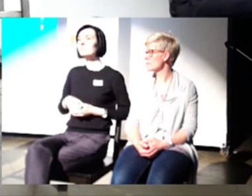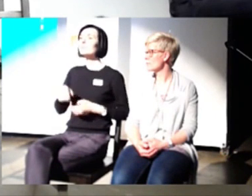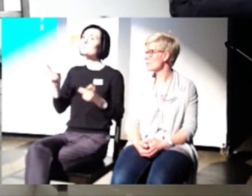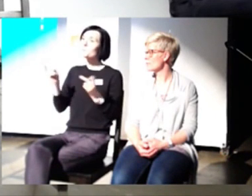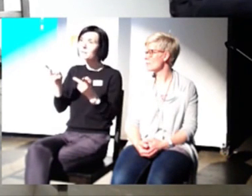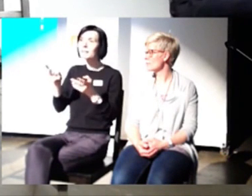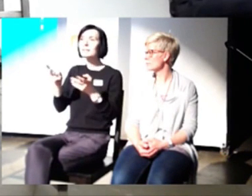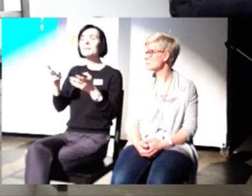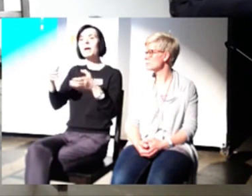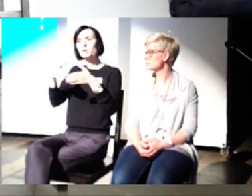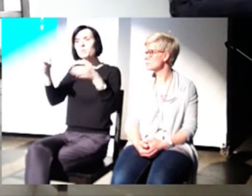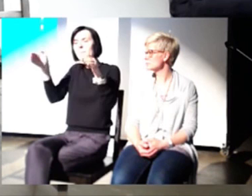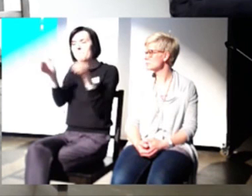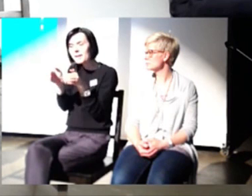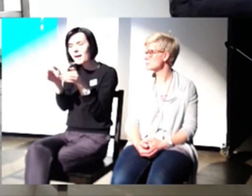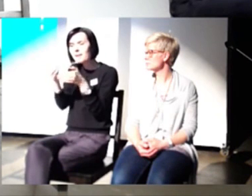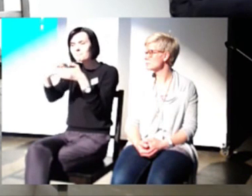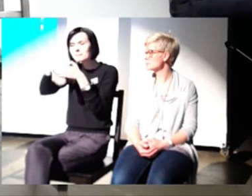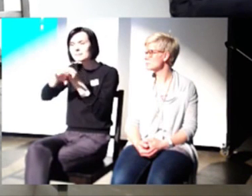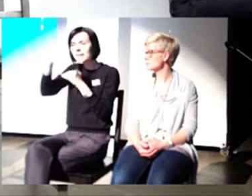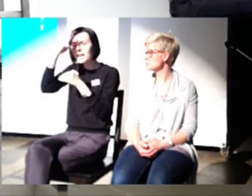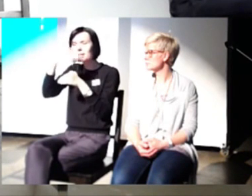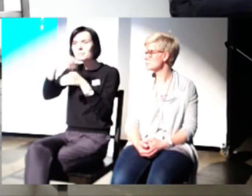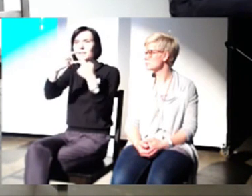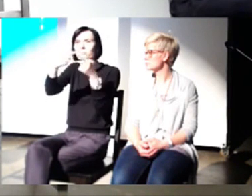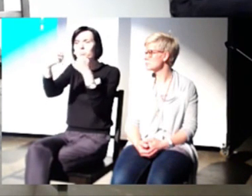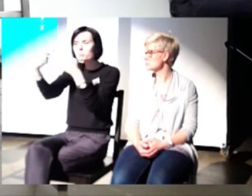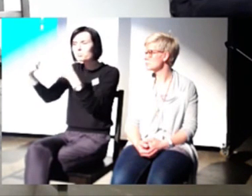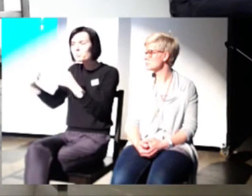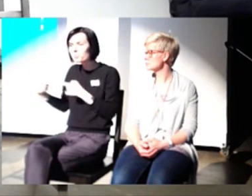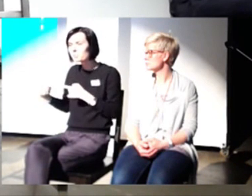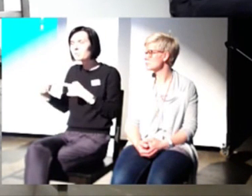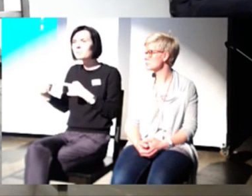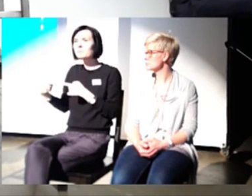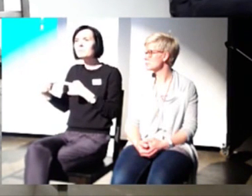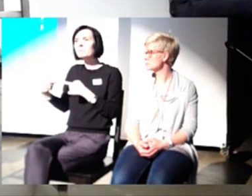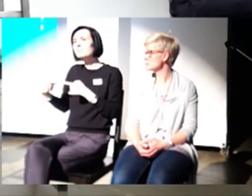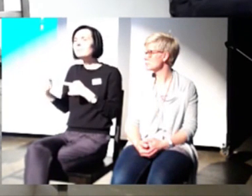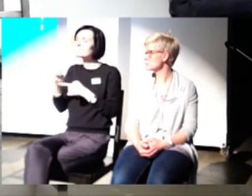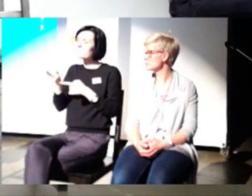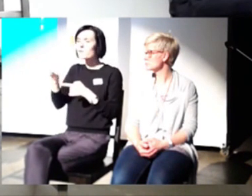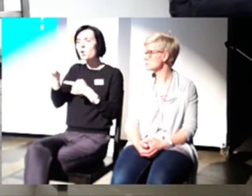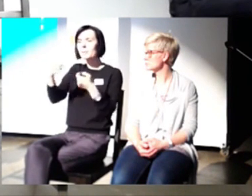erilaisia ihmisiä, jotka voi oikeasti sitten hyödyntää tilaa, vaikka se jostain kohtaa se kriteeri jäisi vähän